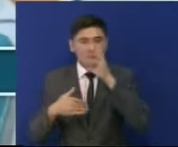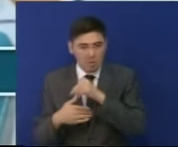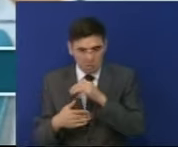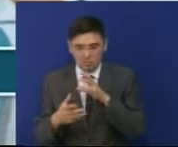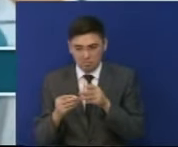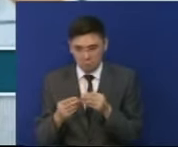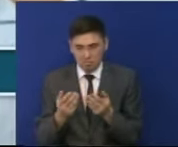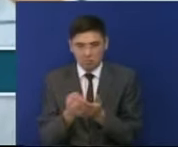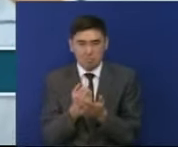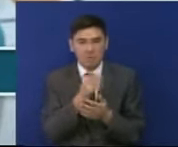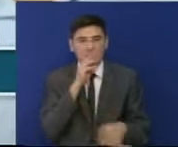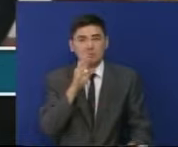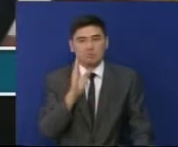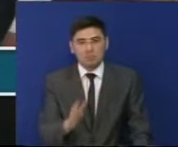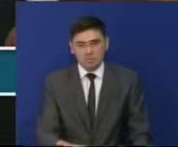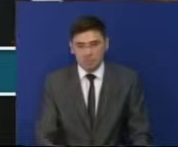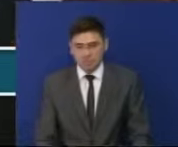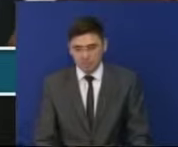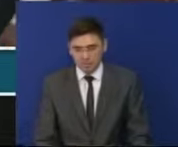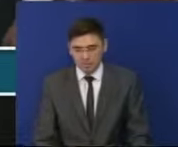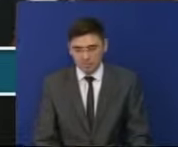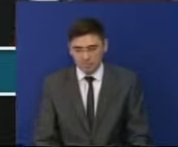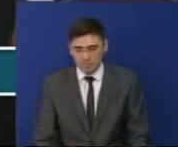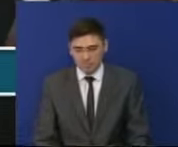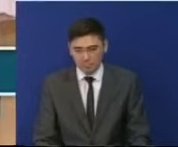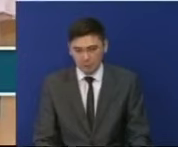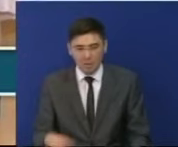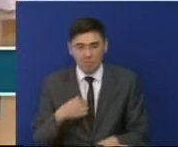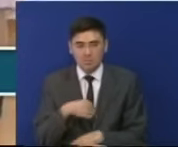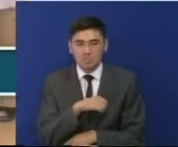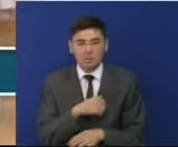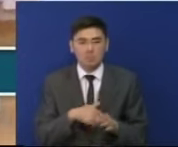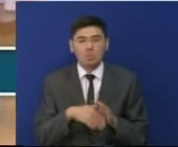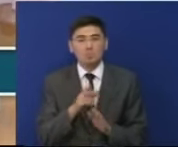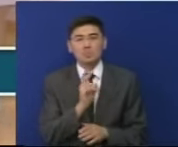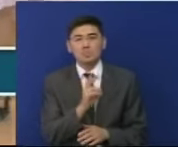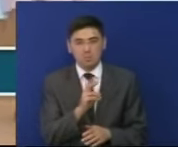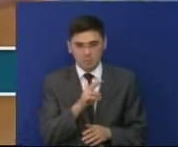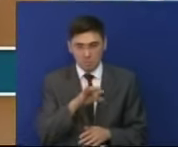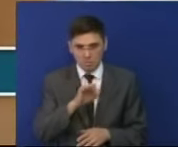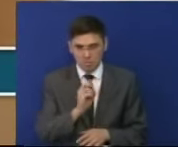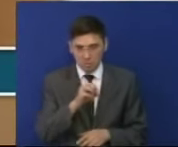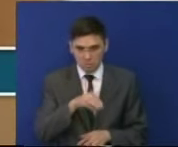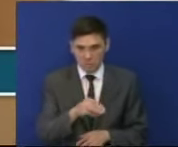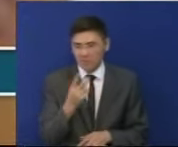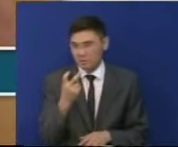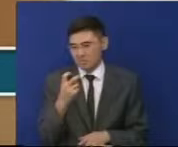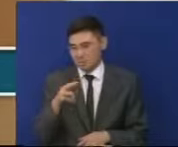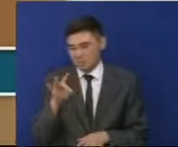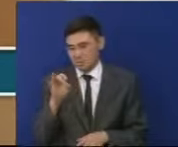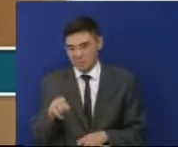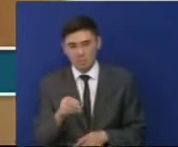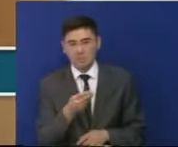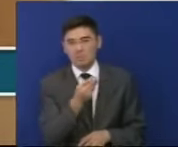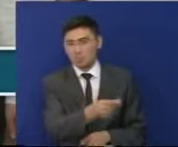снизится показатель безработицы. Стоит отметить, что лучшим проектом будет выделен грант в размере 200 месячных расчетных показателей